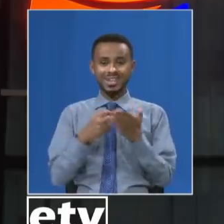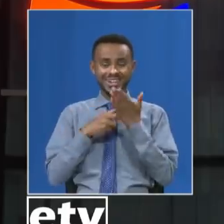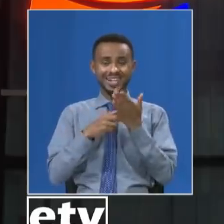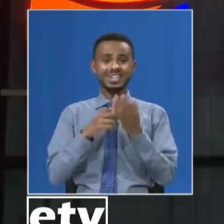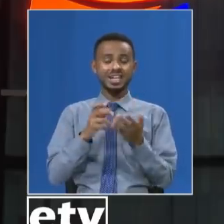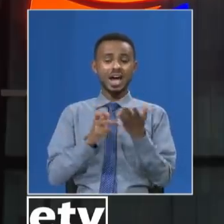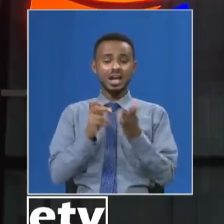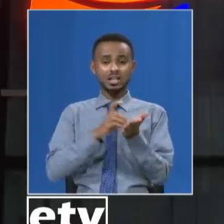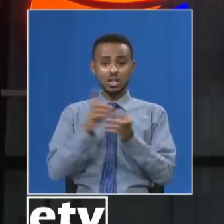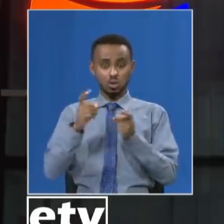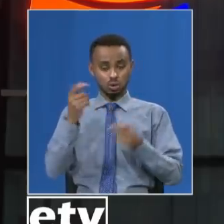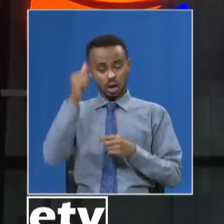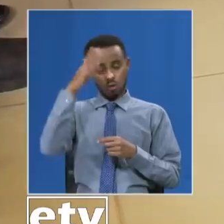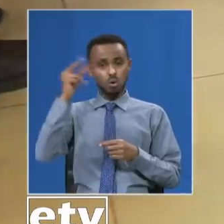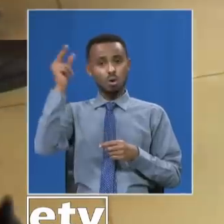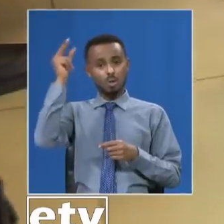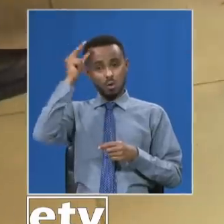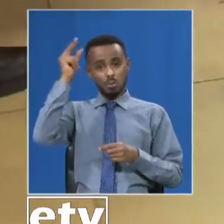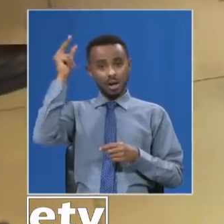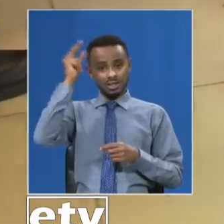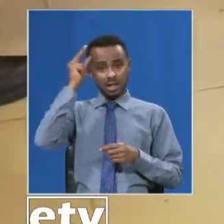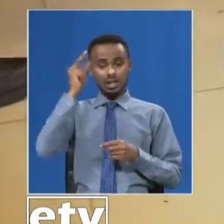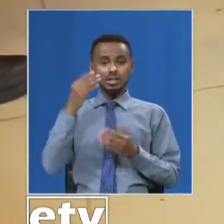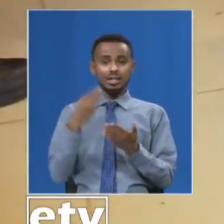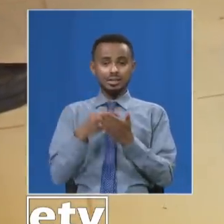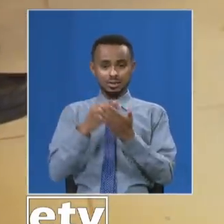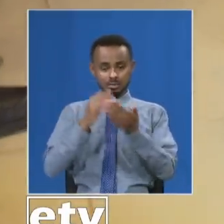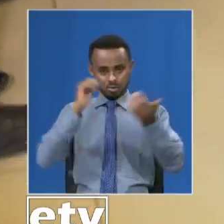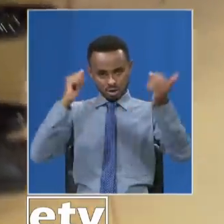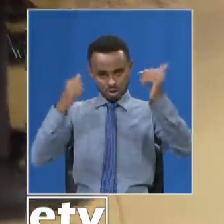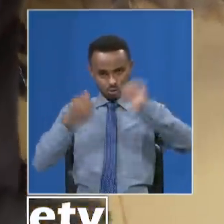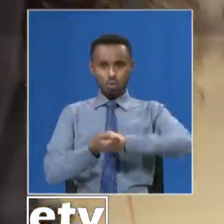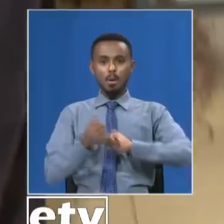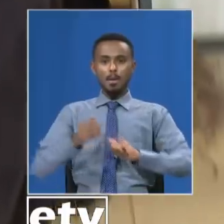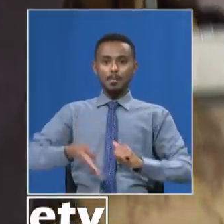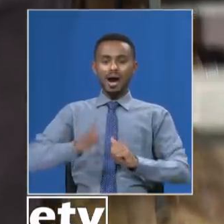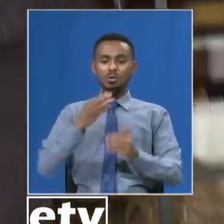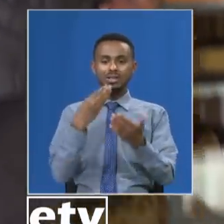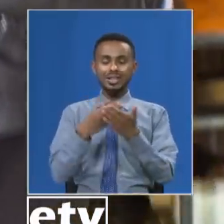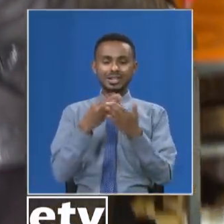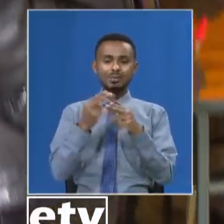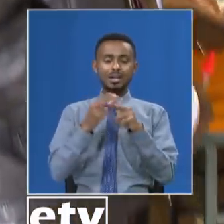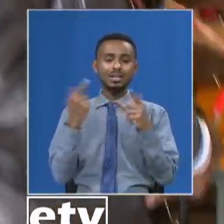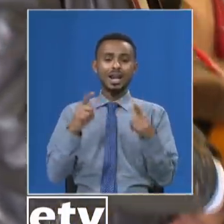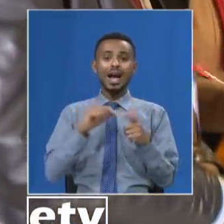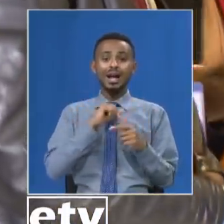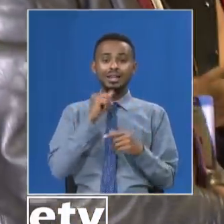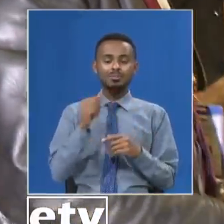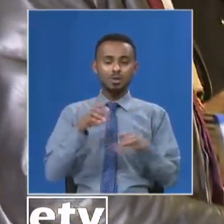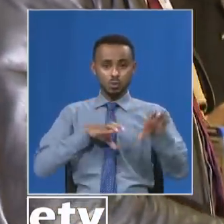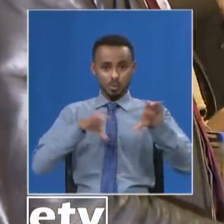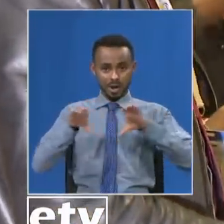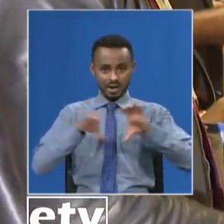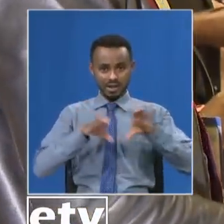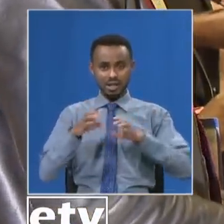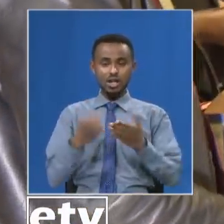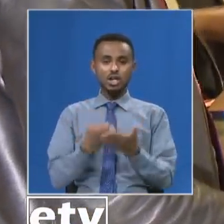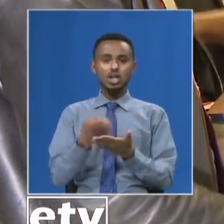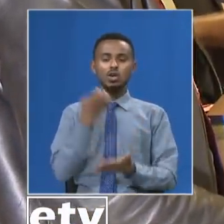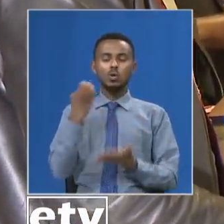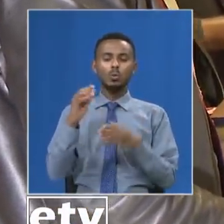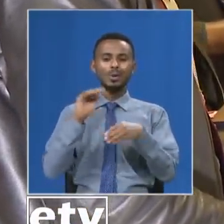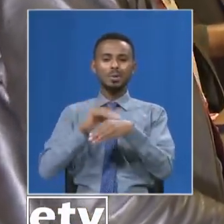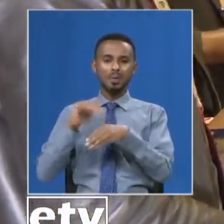ትሬጀሪ ዳይሬክተር የሆኑት አቶ ብርሃኑ ባልቻ የብር ኖት ለውጡ ባንኮች የጥሬ ገንዘብ ጥረት እንዳጋጠማቸው በማድረግ